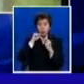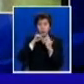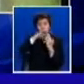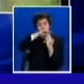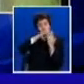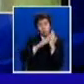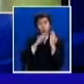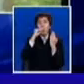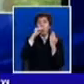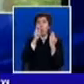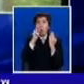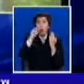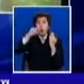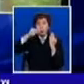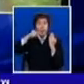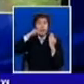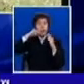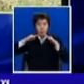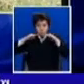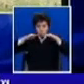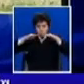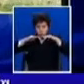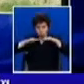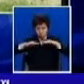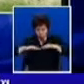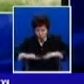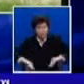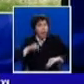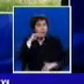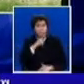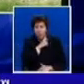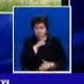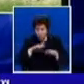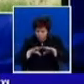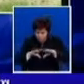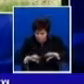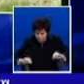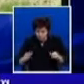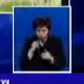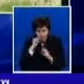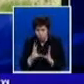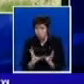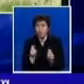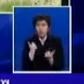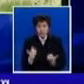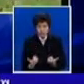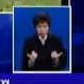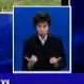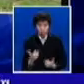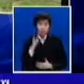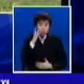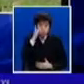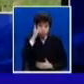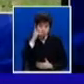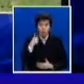มากนะครับผมเองในและได้บอกกับกระทรวงการต่างประเทศแล้วก็ในวันนี้พรุ่งนี้ซึ่งจะมีโอกาสพูดคุยกับ